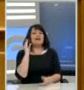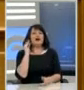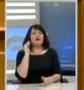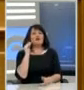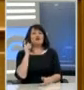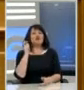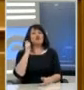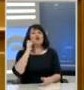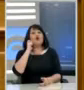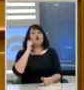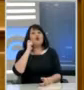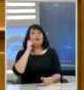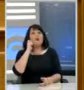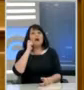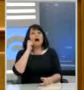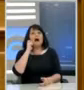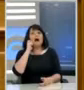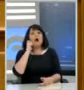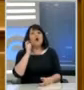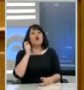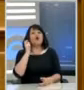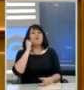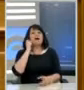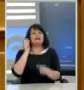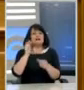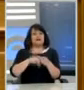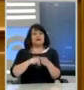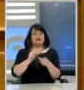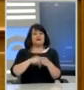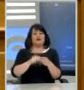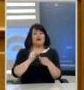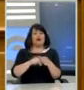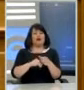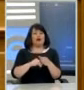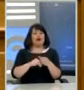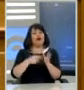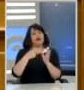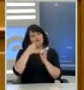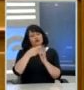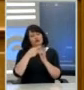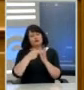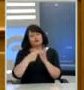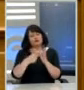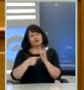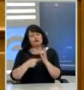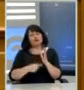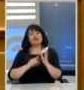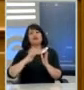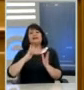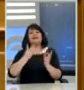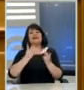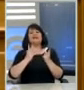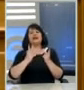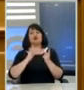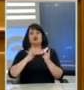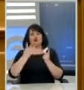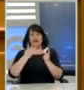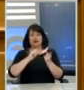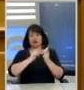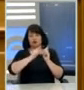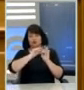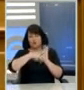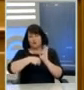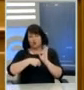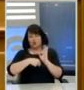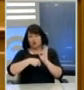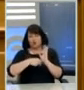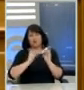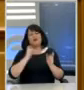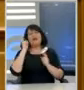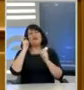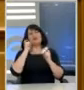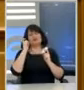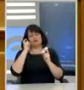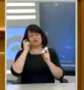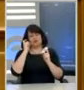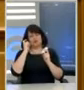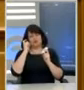όνομά τους στην ονομαστική ψηφοφορία για το τέταρτο μνημόνιο. Δεν θα το σκεφτούν